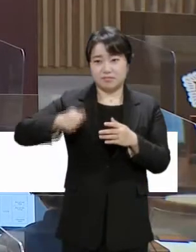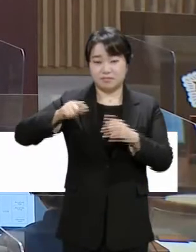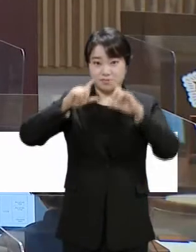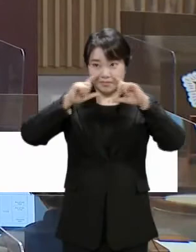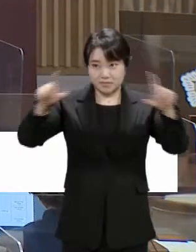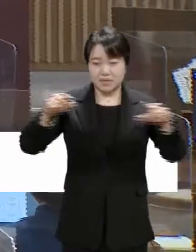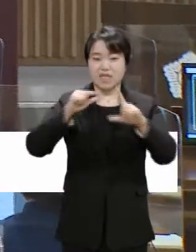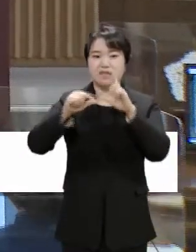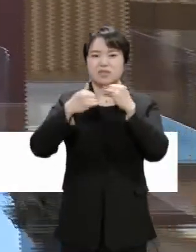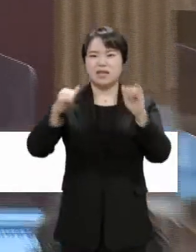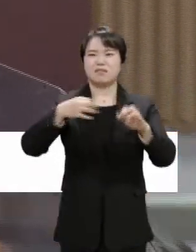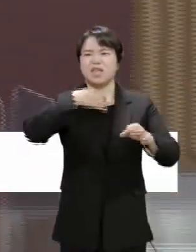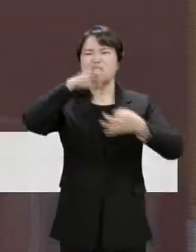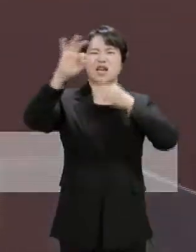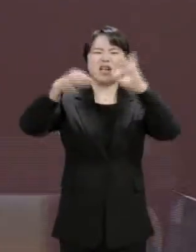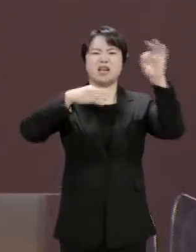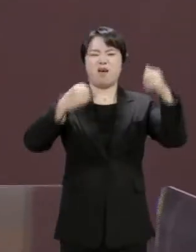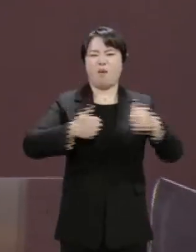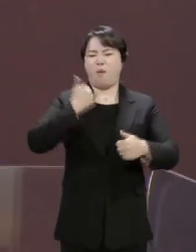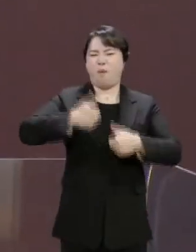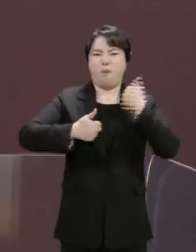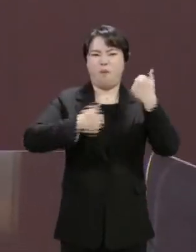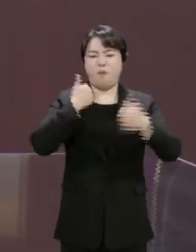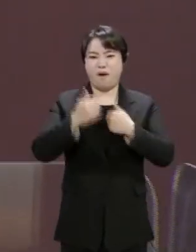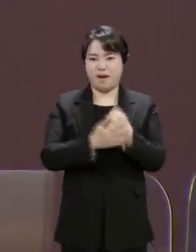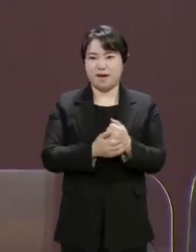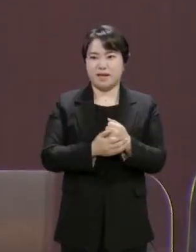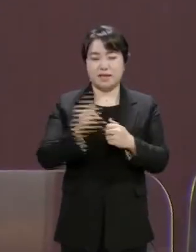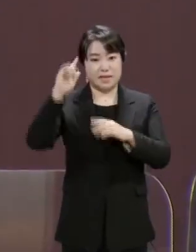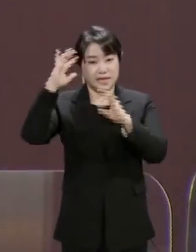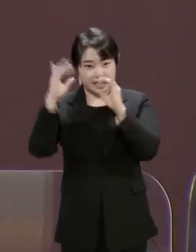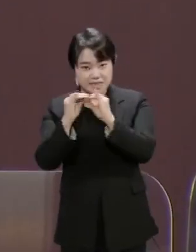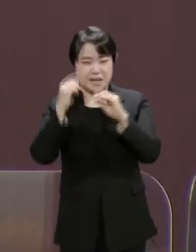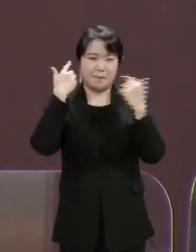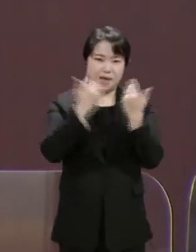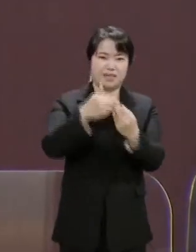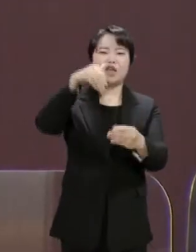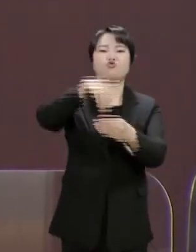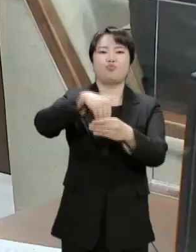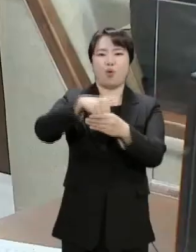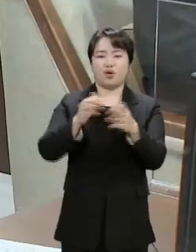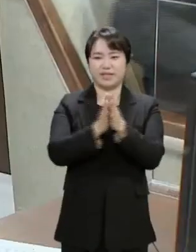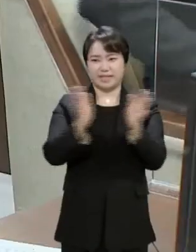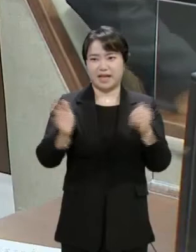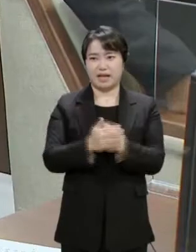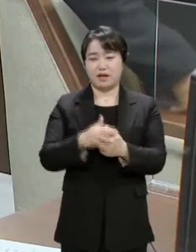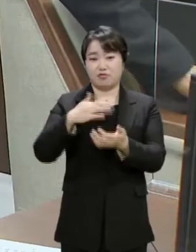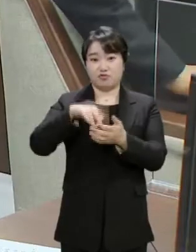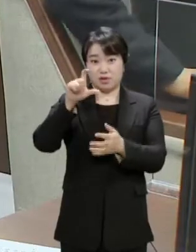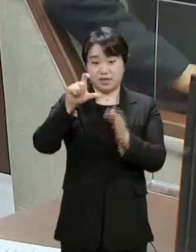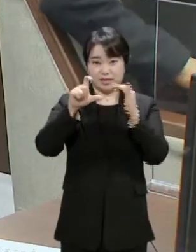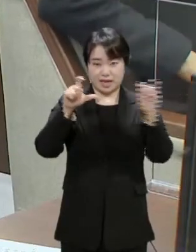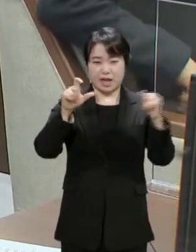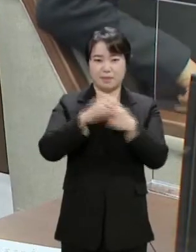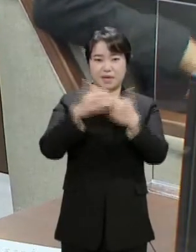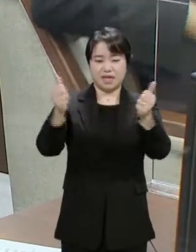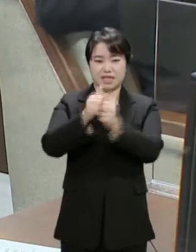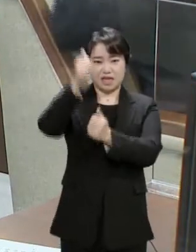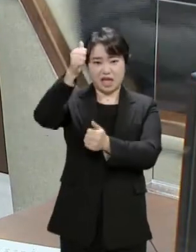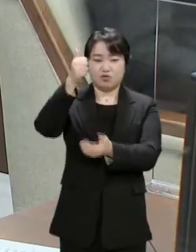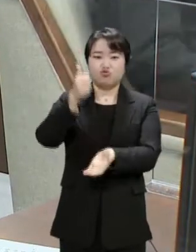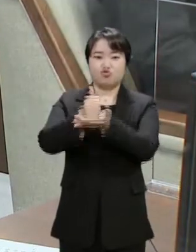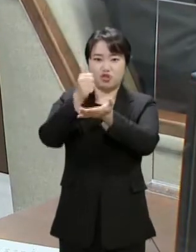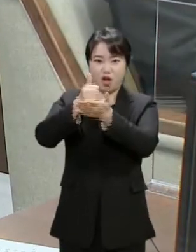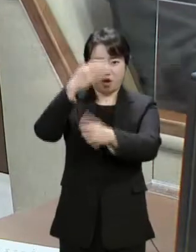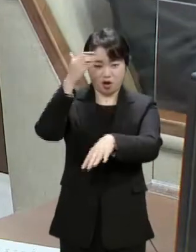의원은 목소리를 높입니다. 어수선한 분위기에서 찬반 투표가 시작됩니다. 정원 15명의 의장 추천